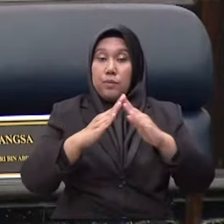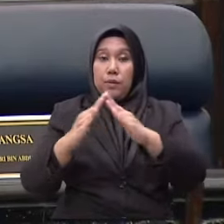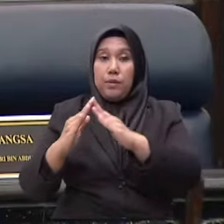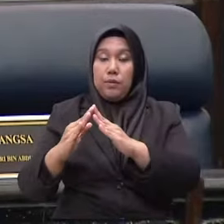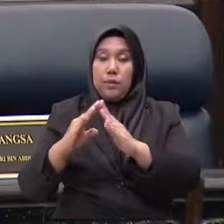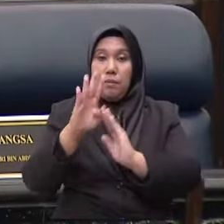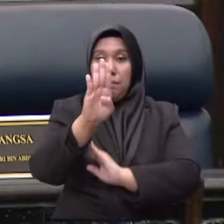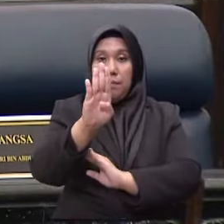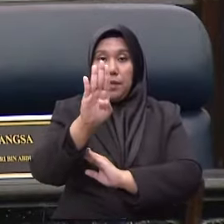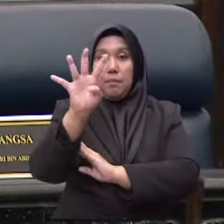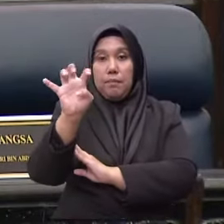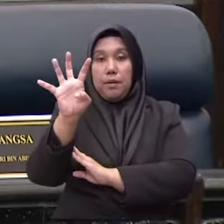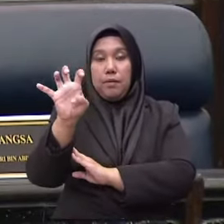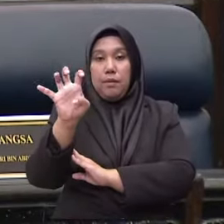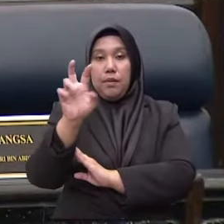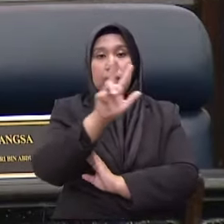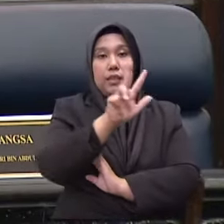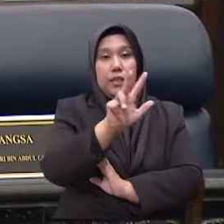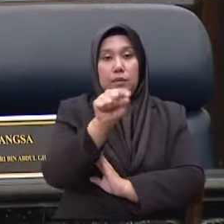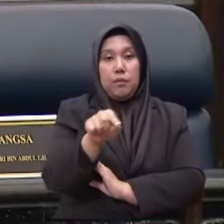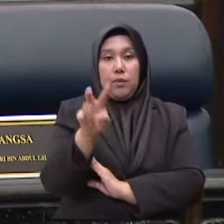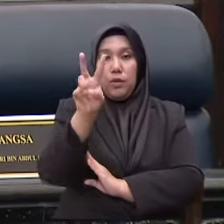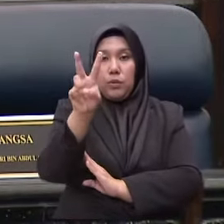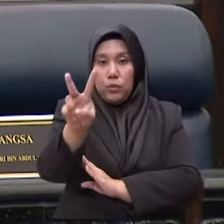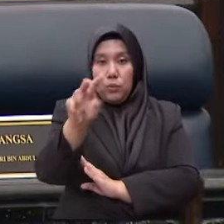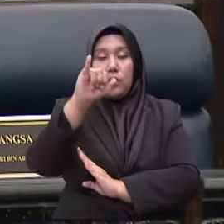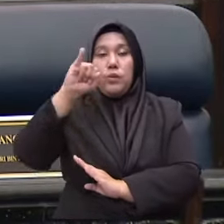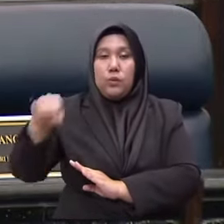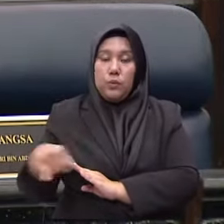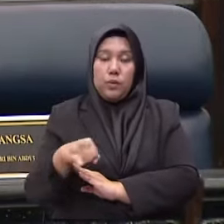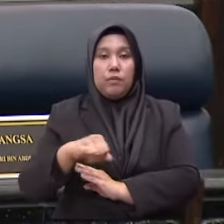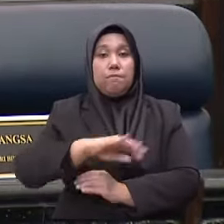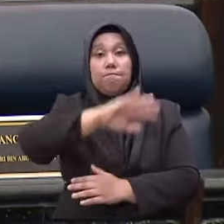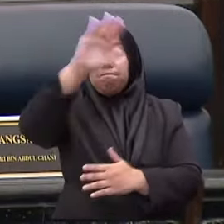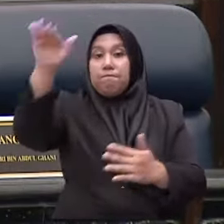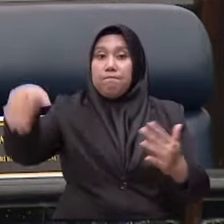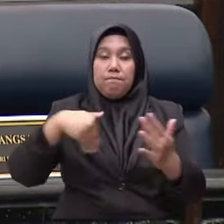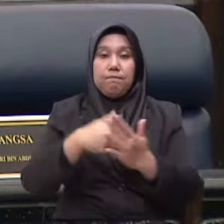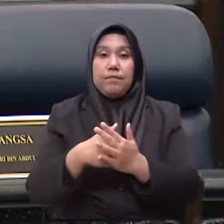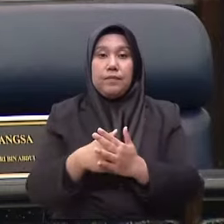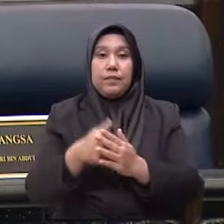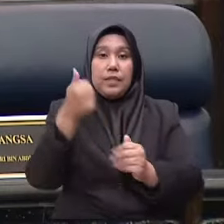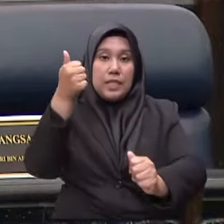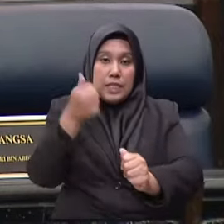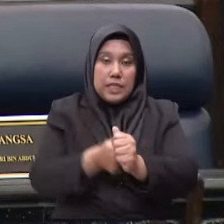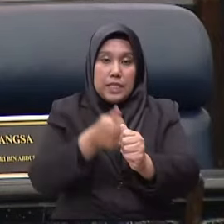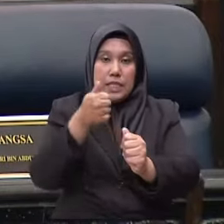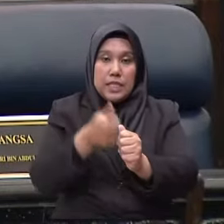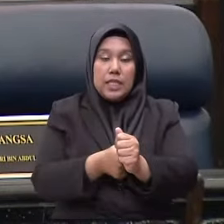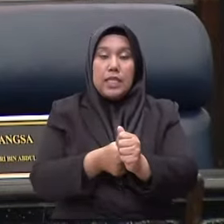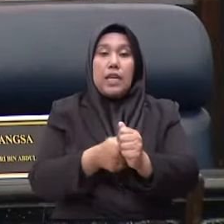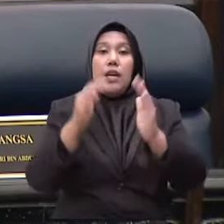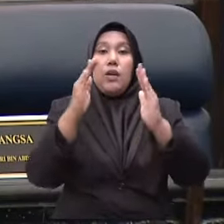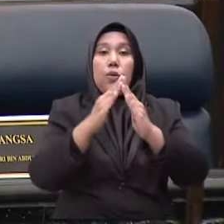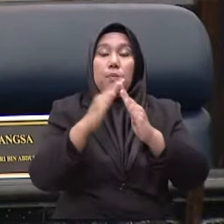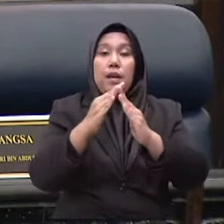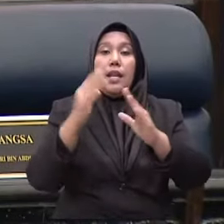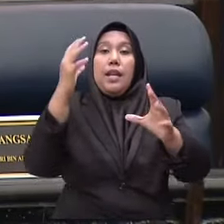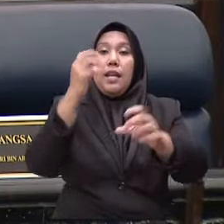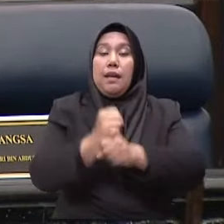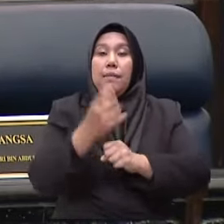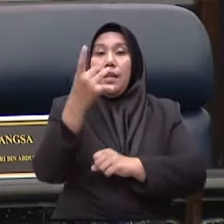B40 3.2 juta rly setiap rumah dapat 4 18 paket tiap-tiap